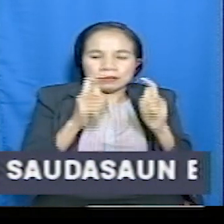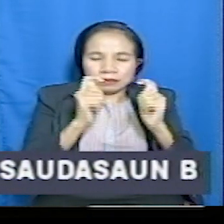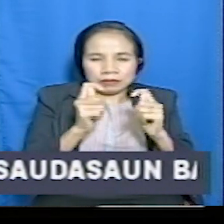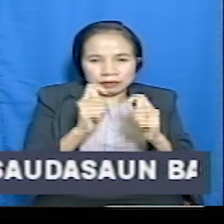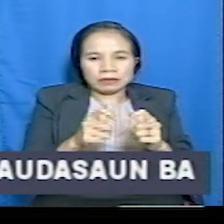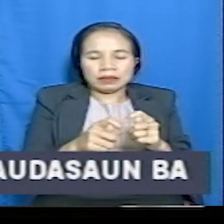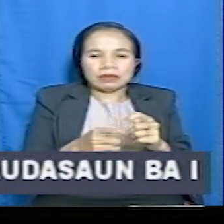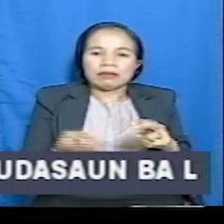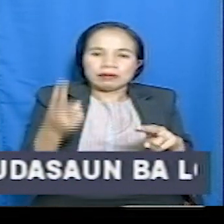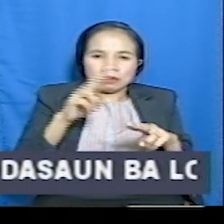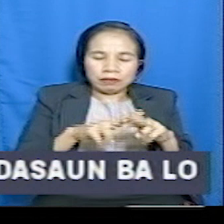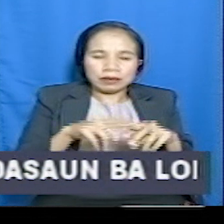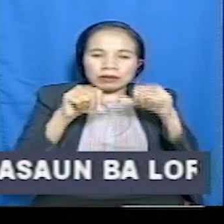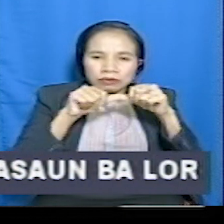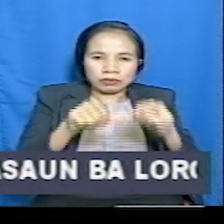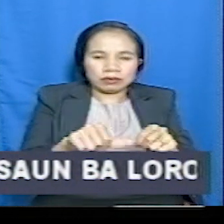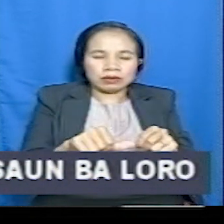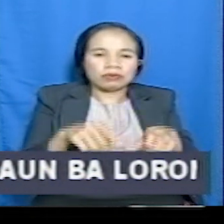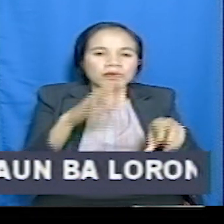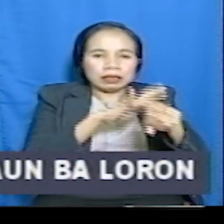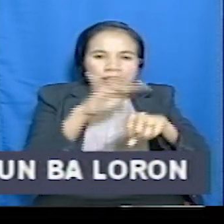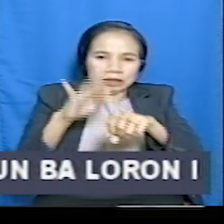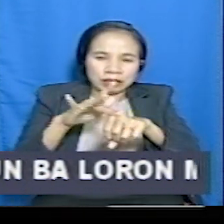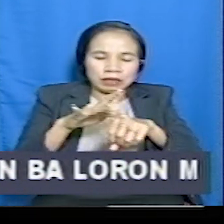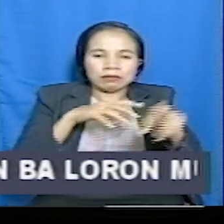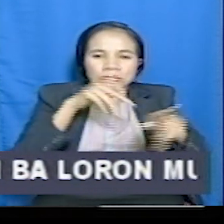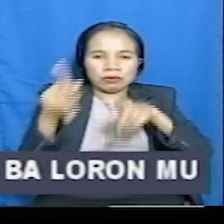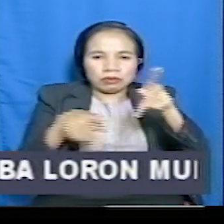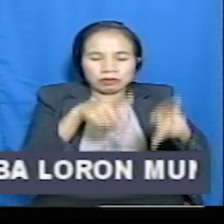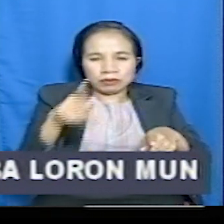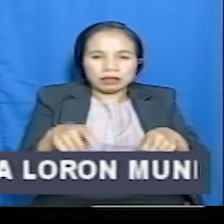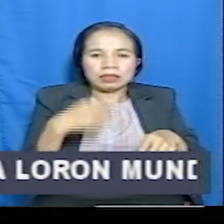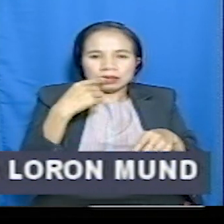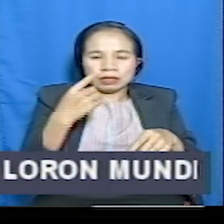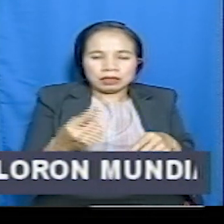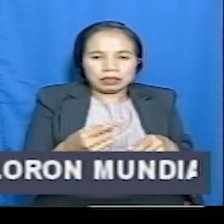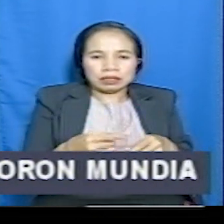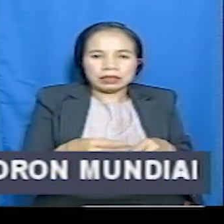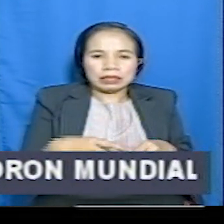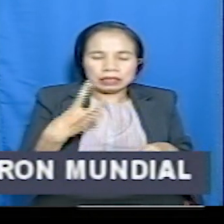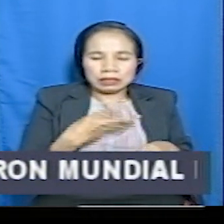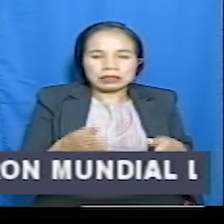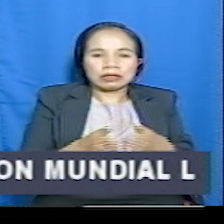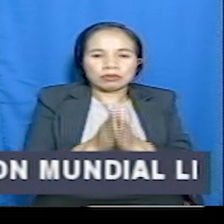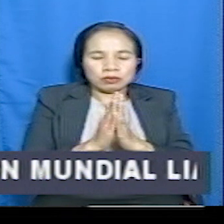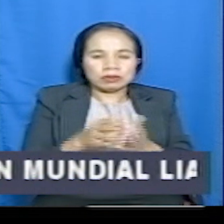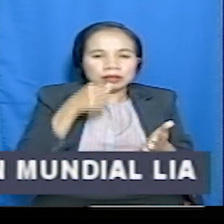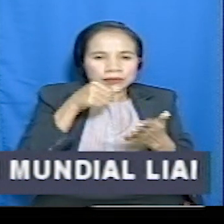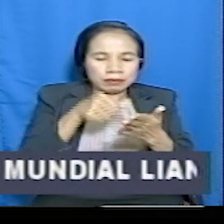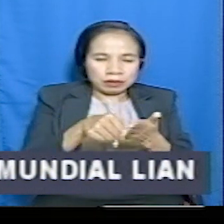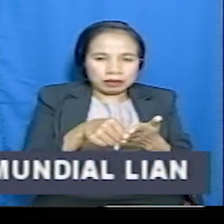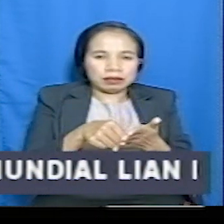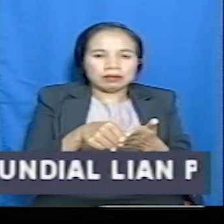maka amin datang kontinua nah itu apa komunitas ini Presiden kami kita saya husu di tanah pilih ini bahan bahan